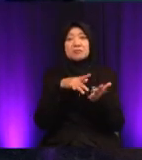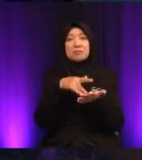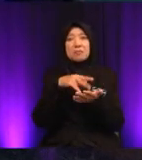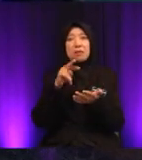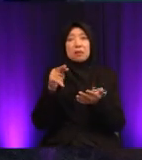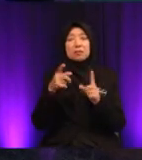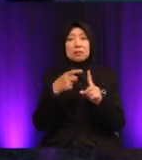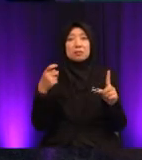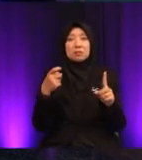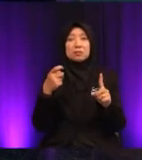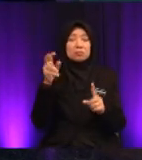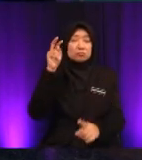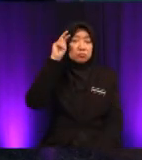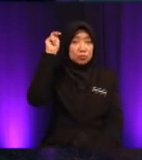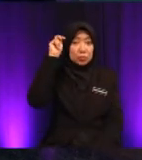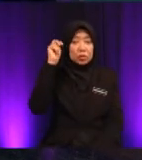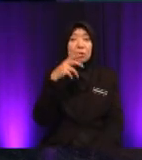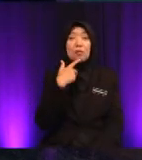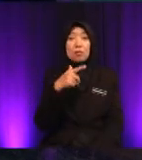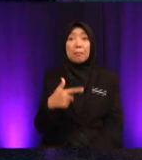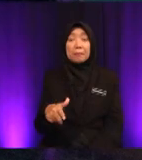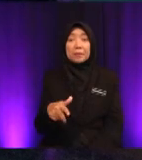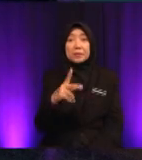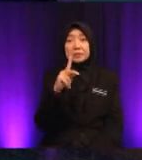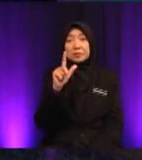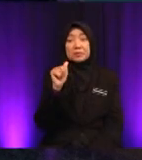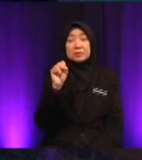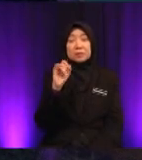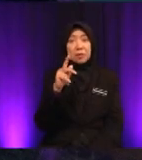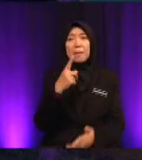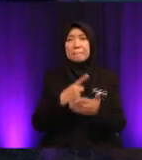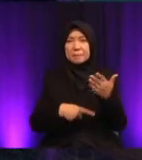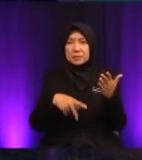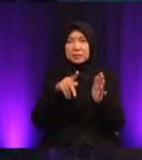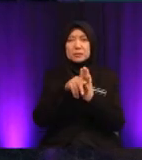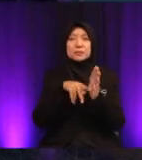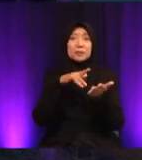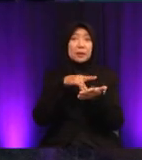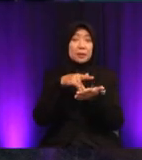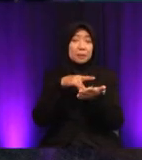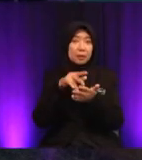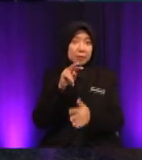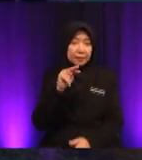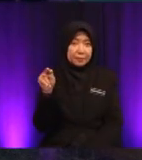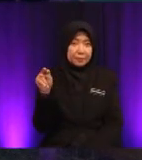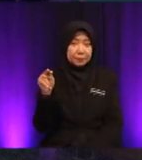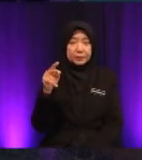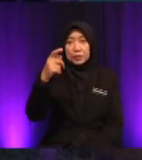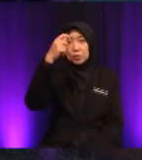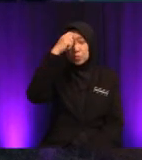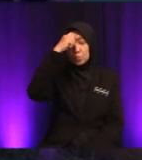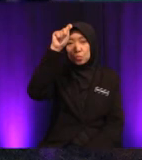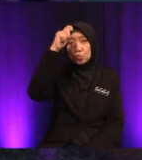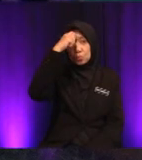Yang tadi kita simpan tadi Oke jadi teori fisik klasik Apakah kelemahan-kelemahannya makin terlihat satu persatu Oke ingat tokoh-tokoh daripada